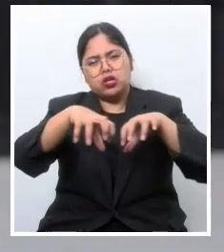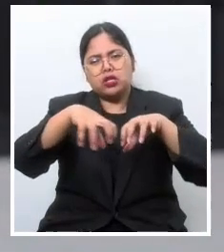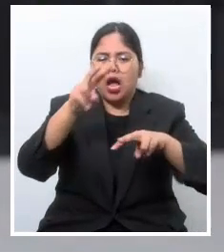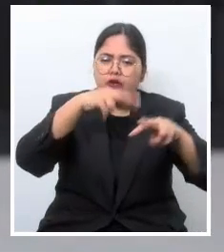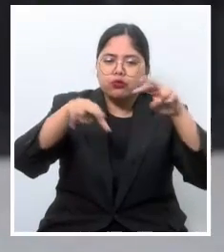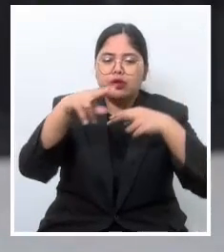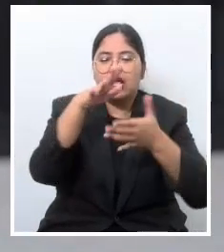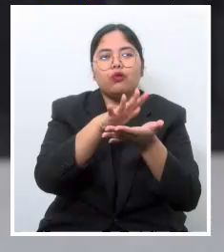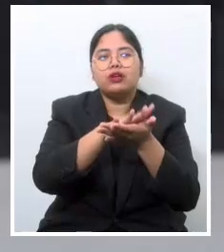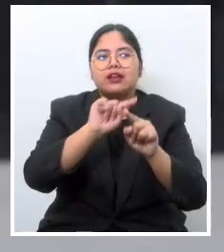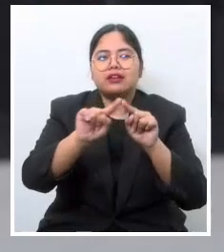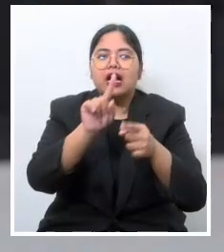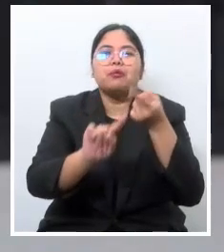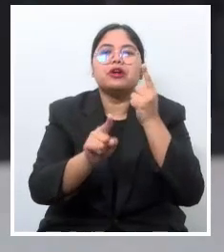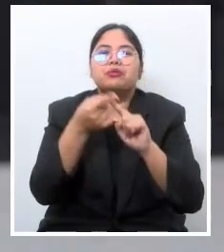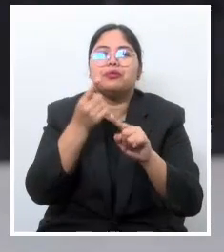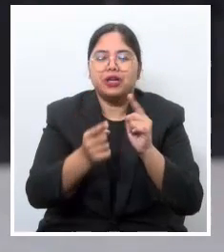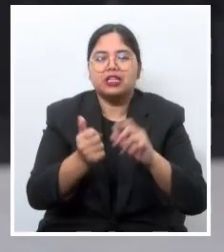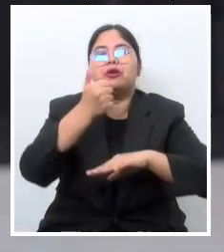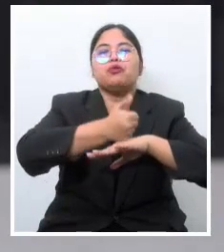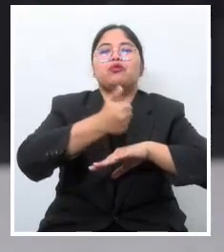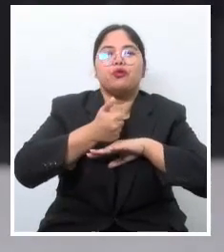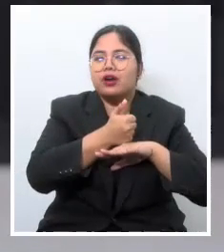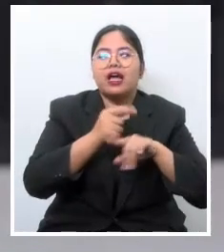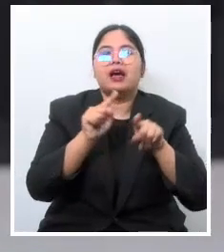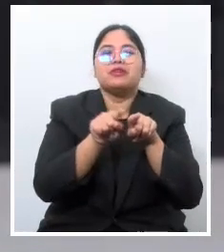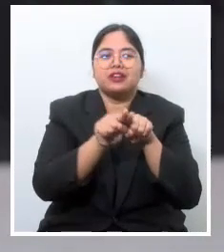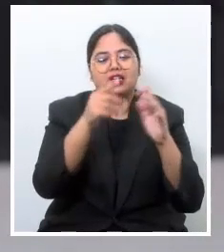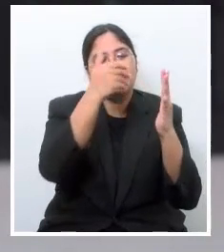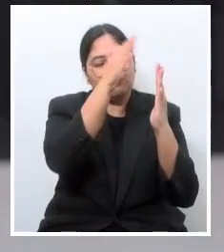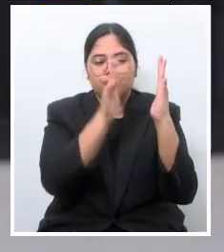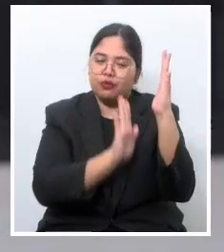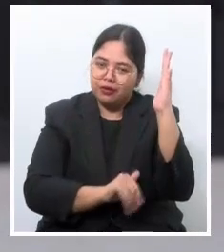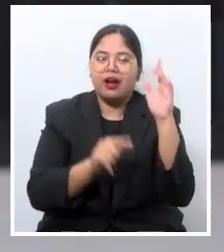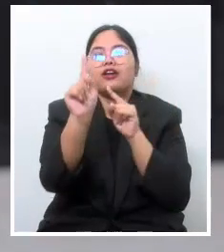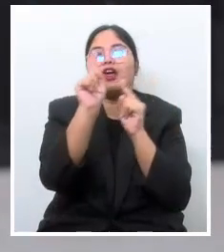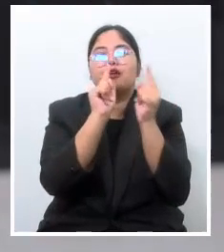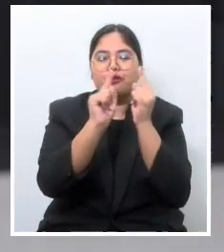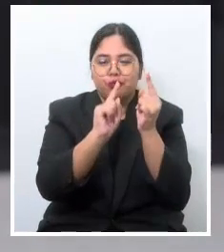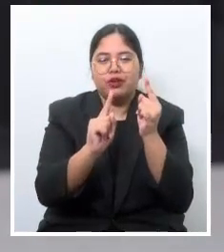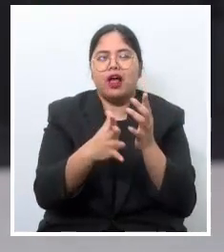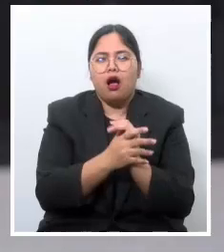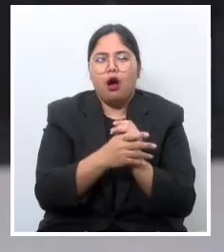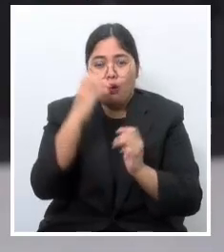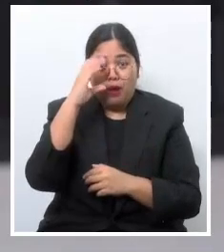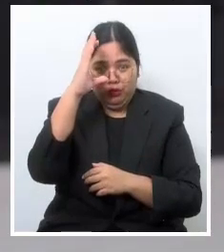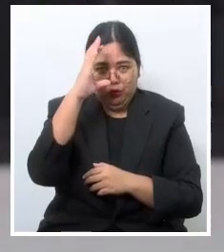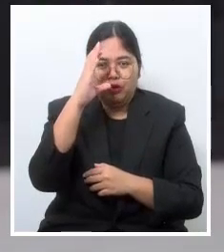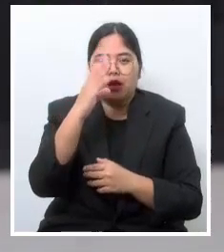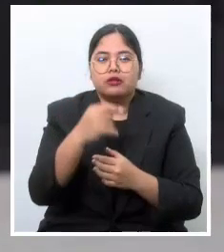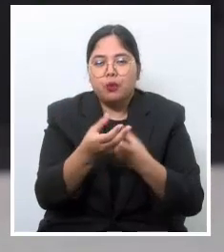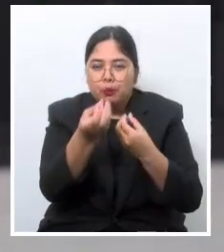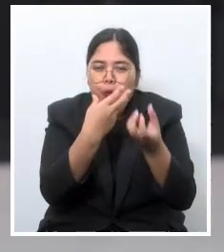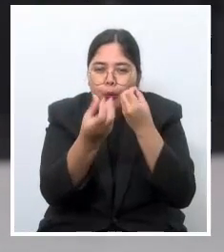เรียนกับเพื่อนผู้บริหารไทยรัฐวิทยาจากภาคต่างๆนะคะและที่สำคัญความรู้ที่ได้รับในครั้งนี้ค่ะจะนำไป